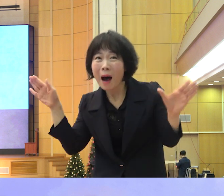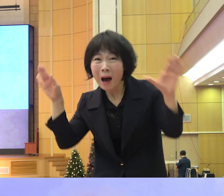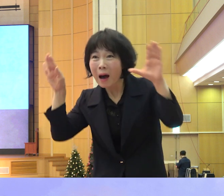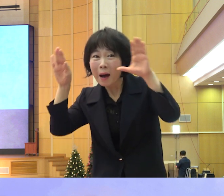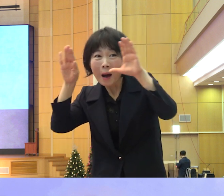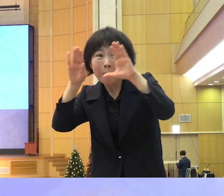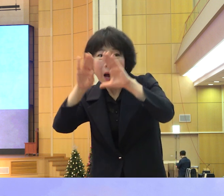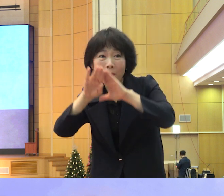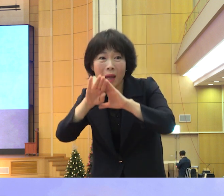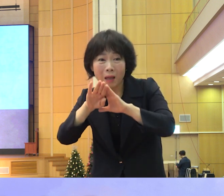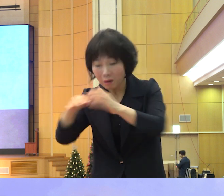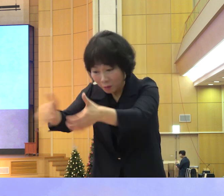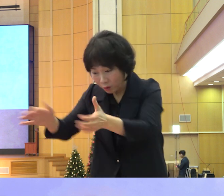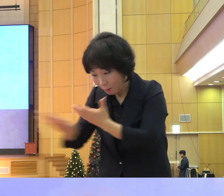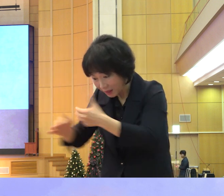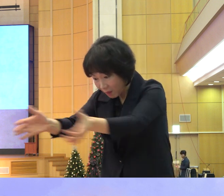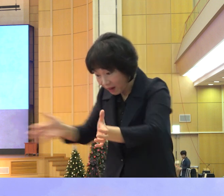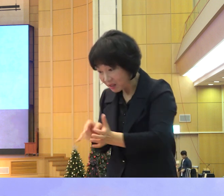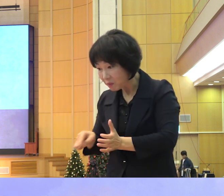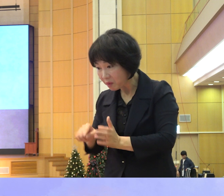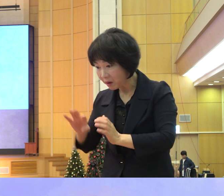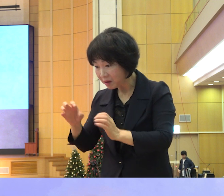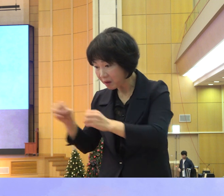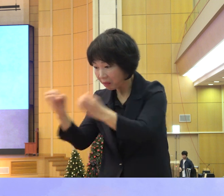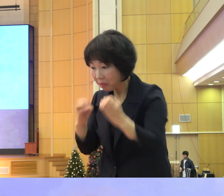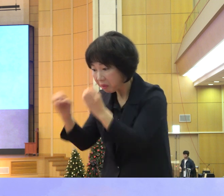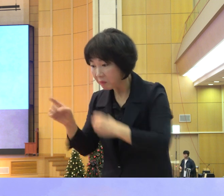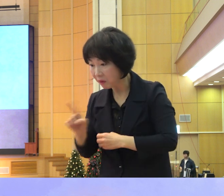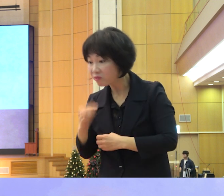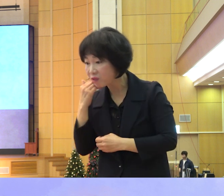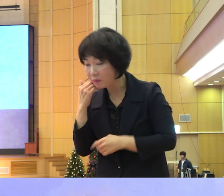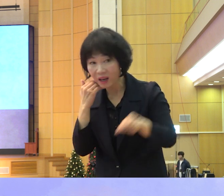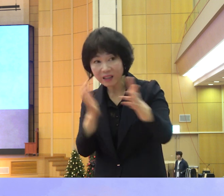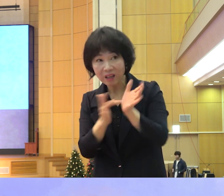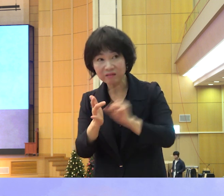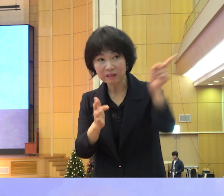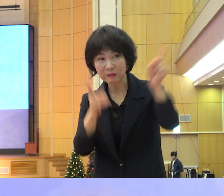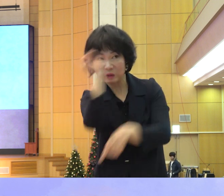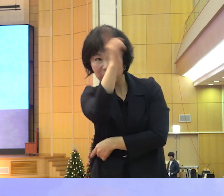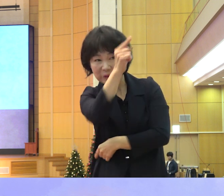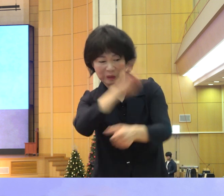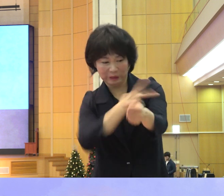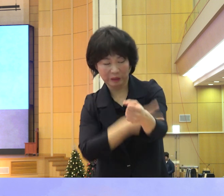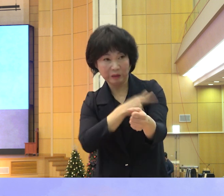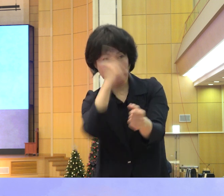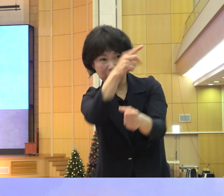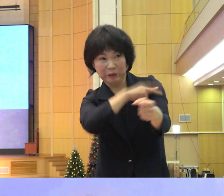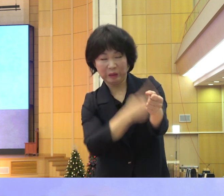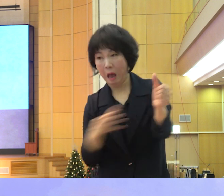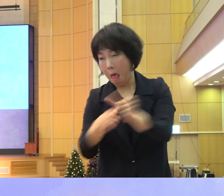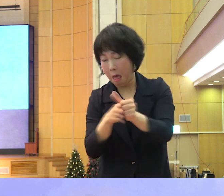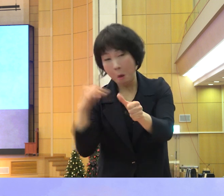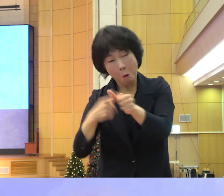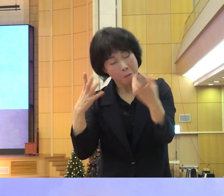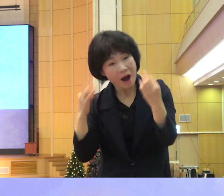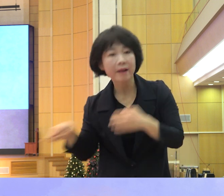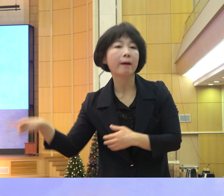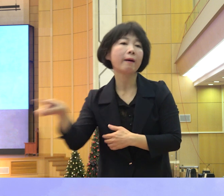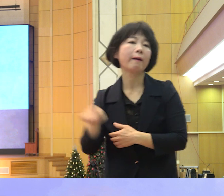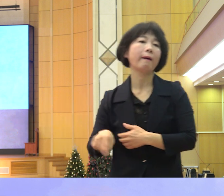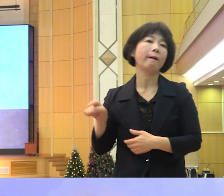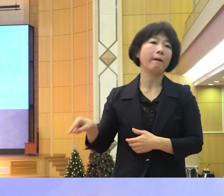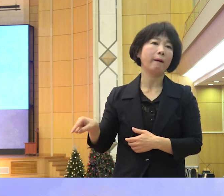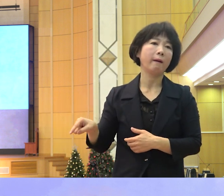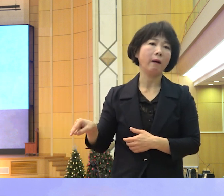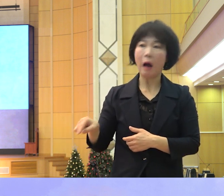바리새파에서는 예수님을 이단이라 그러거든요. 근데 우리가 오늘날도 사실 알고 보면 예수님 이단 아니잖아요. 근데